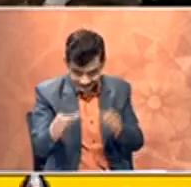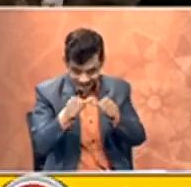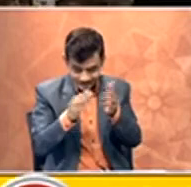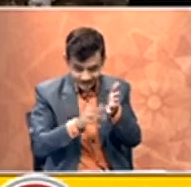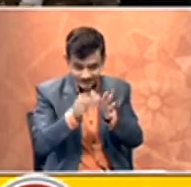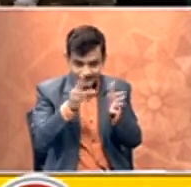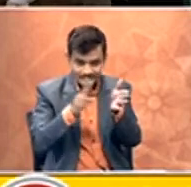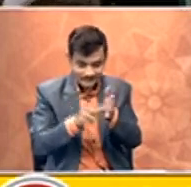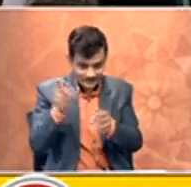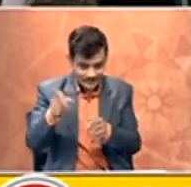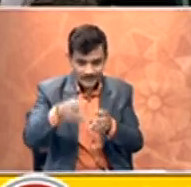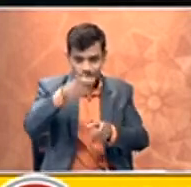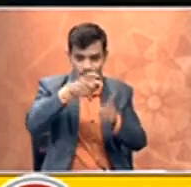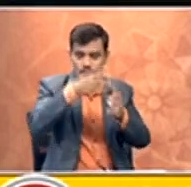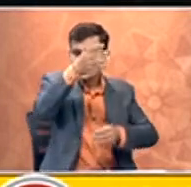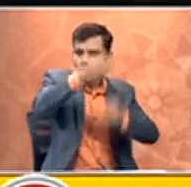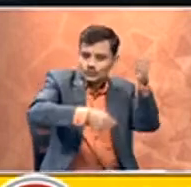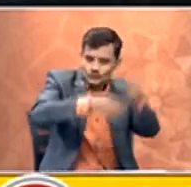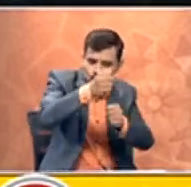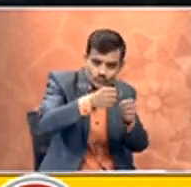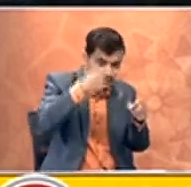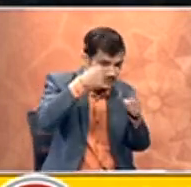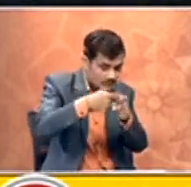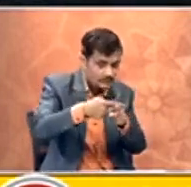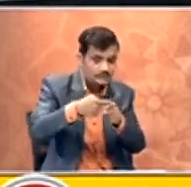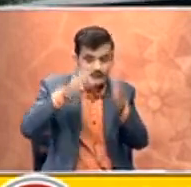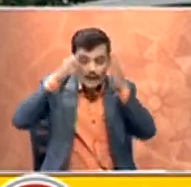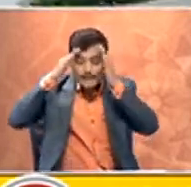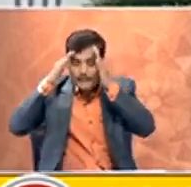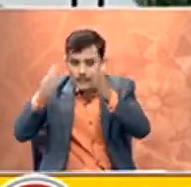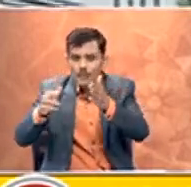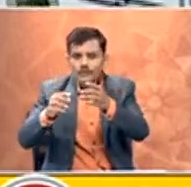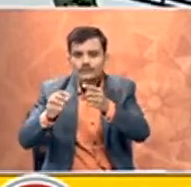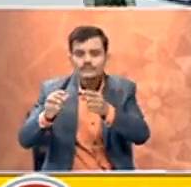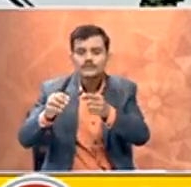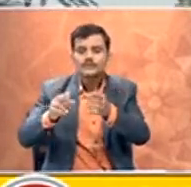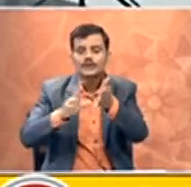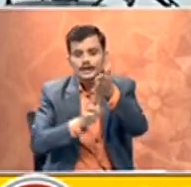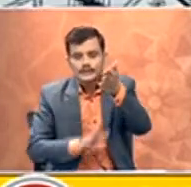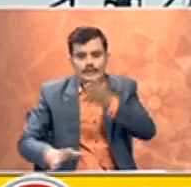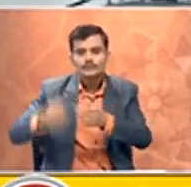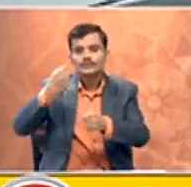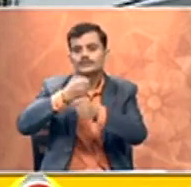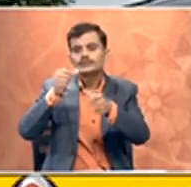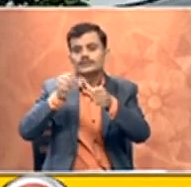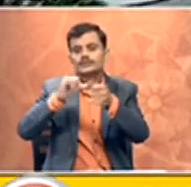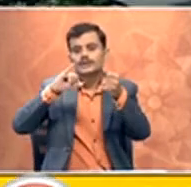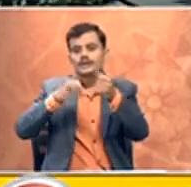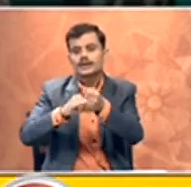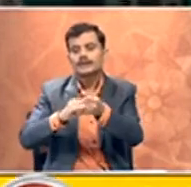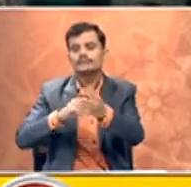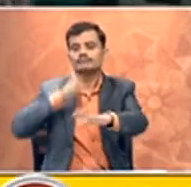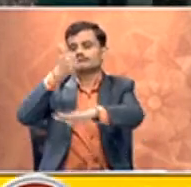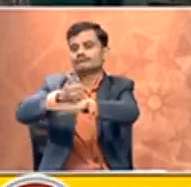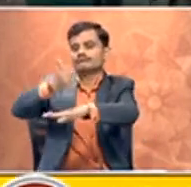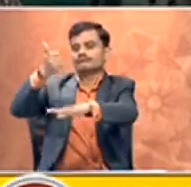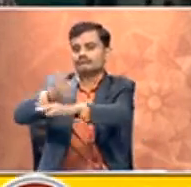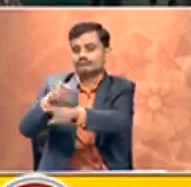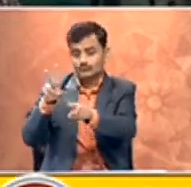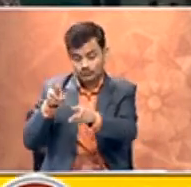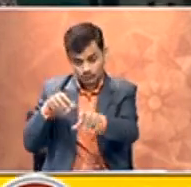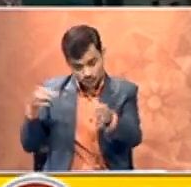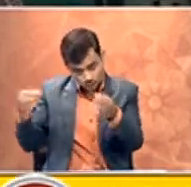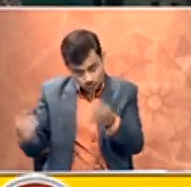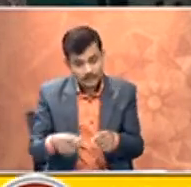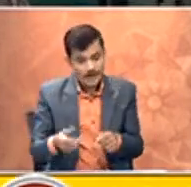साथ बायोगैस पर भी फोकस किया और 2 बायोगैस प्लांट लगाए। इससे बिजली पर होने वाला उनका खर्च